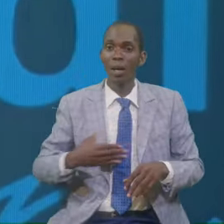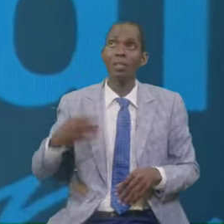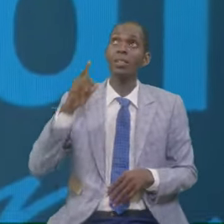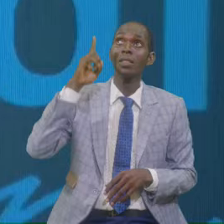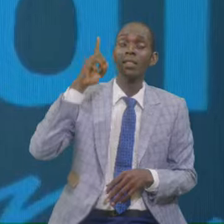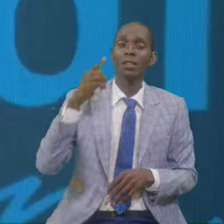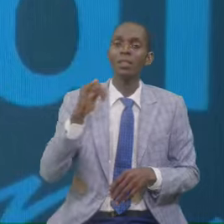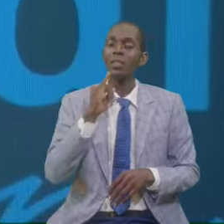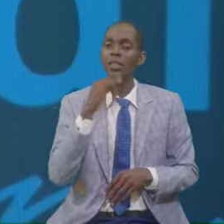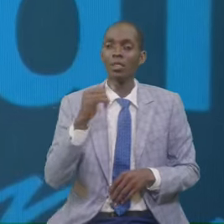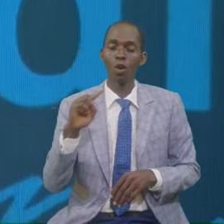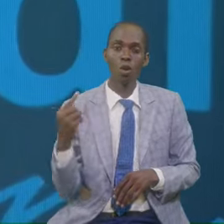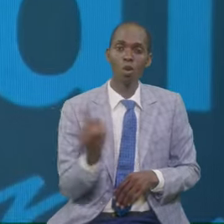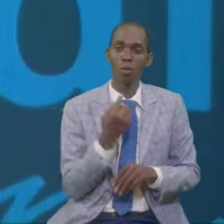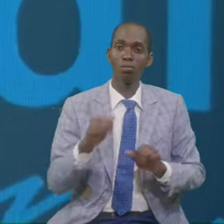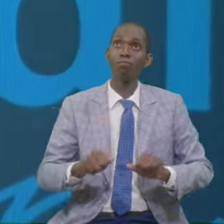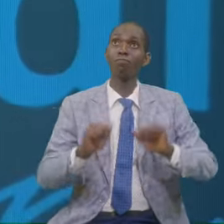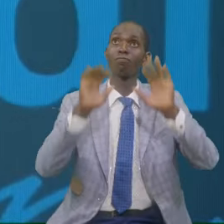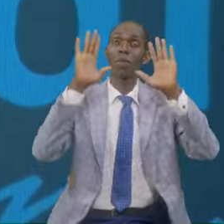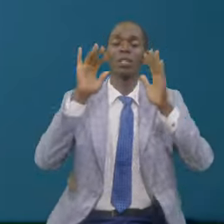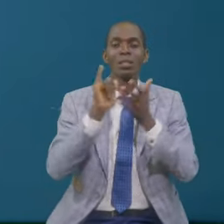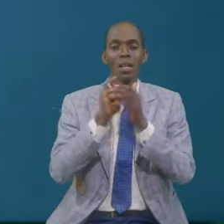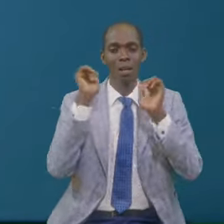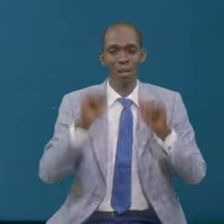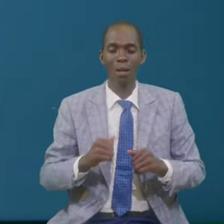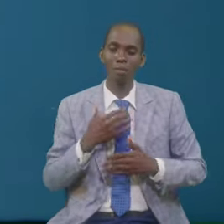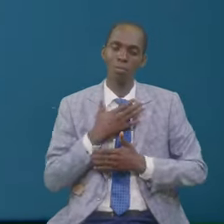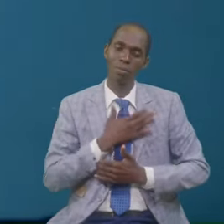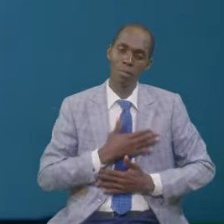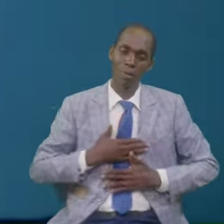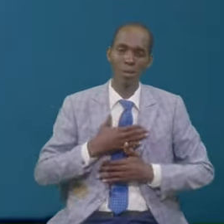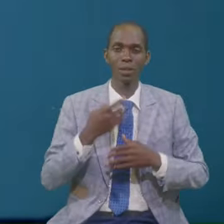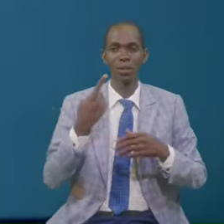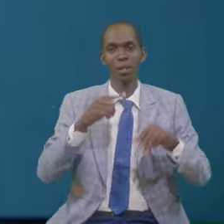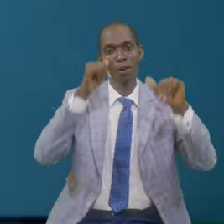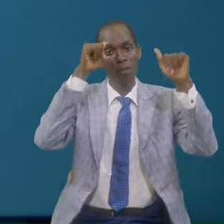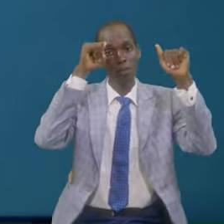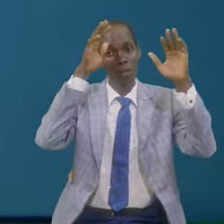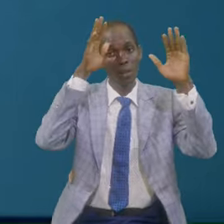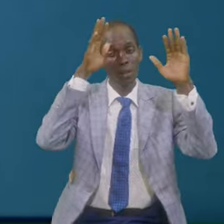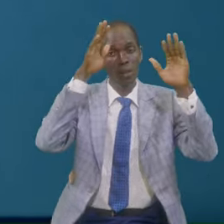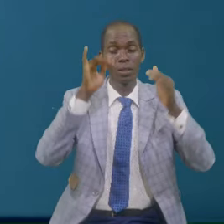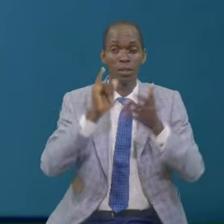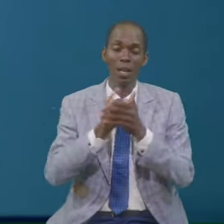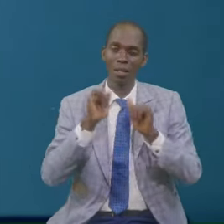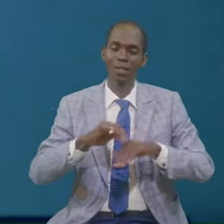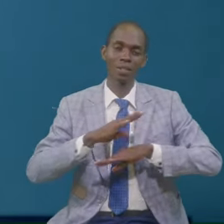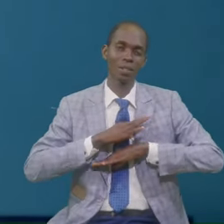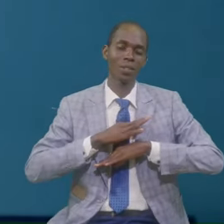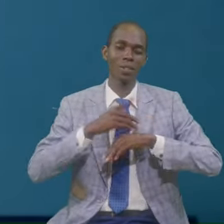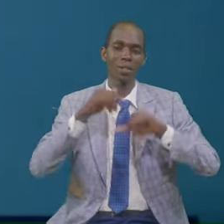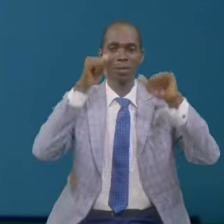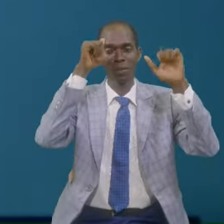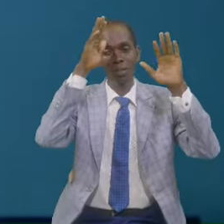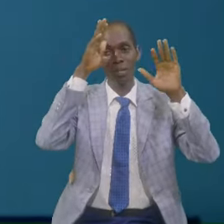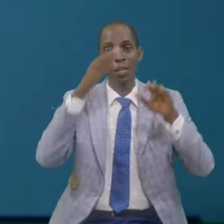can please the Father. తండ్రి యొక్క జీవితంలో సంపూర్ణమైన అనుభూతిని బలి అర్పణ ద్వారా కలిగించగలవాడు. He comes between